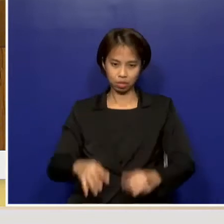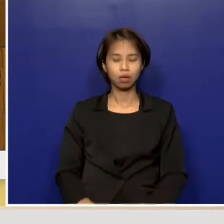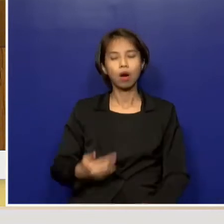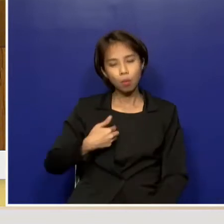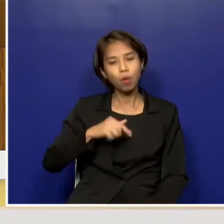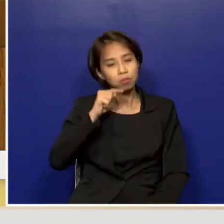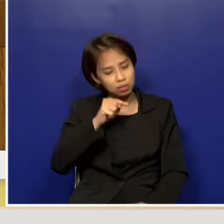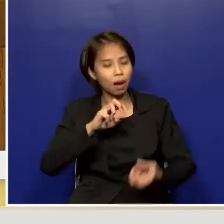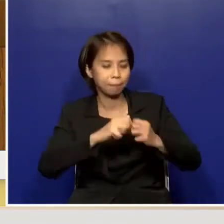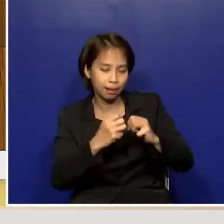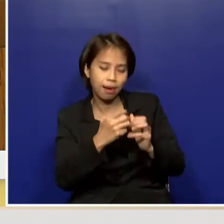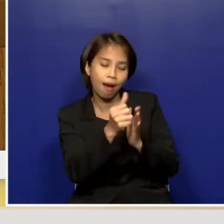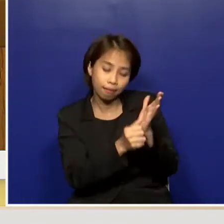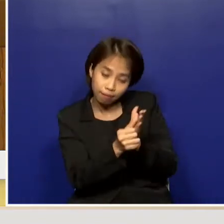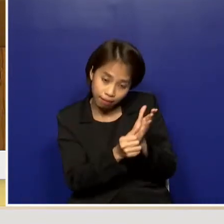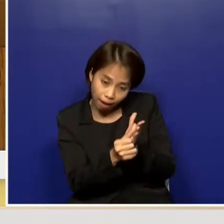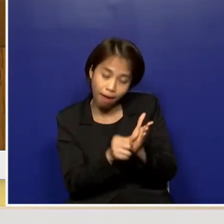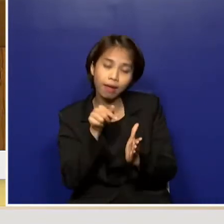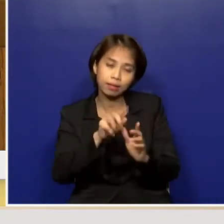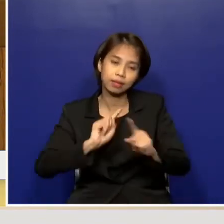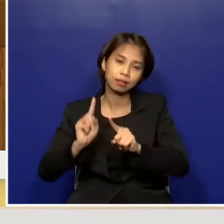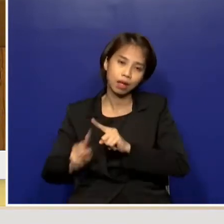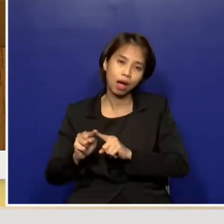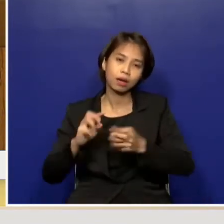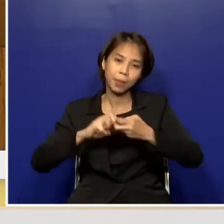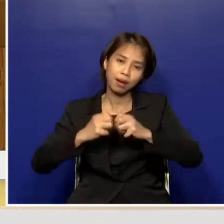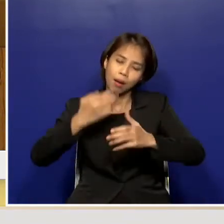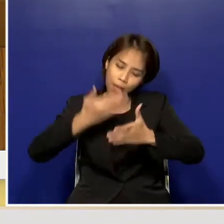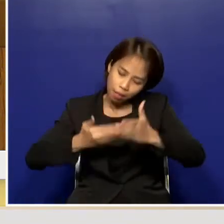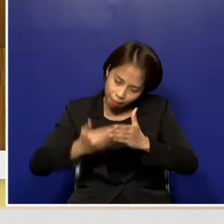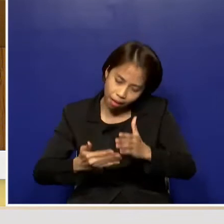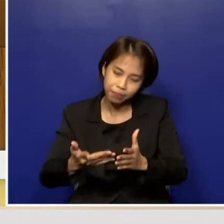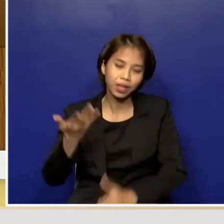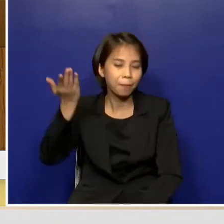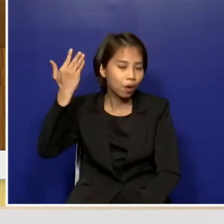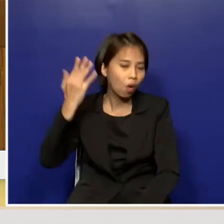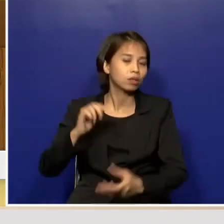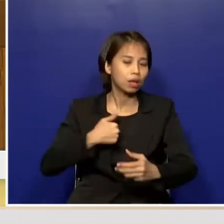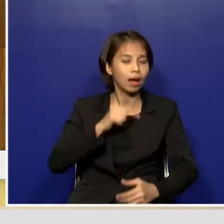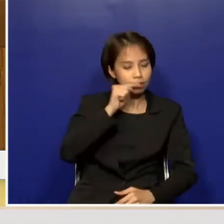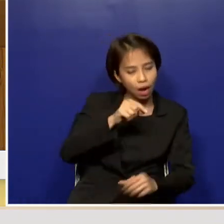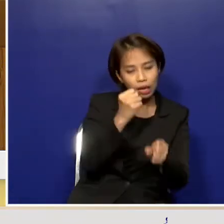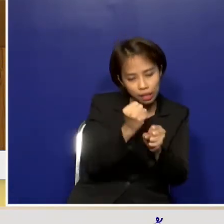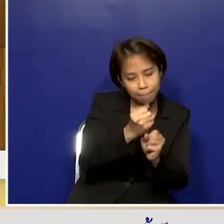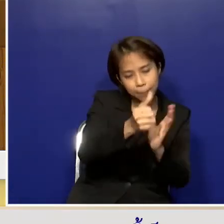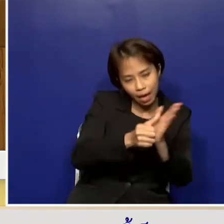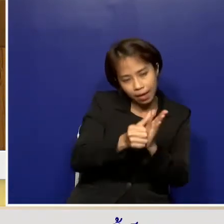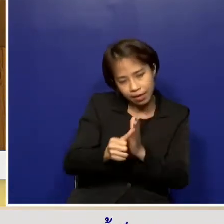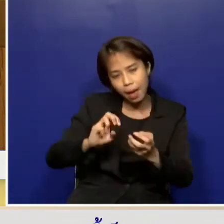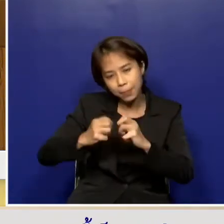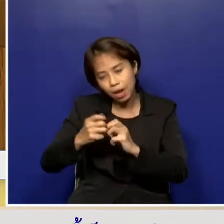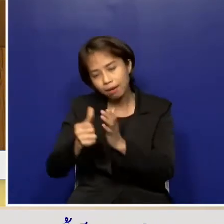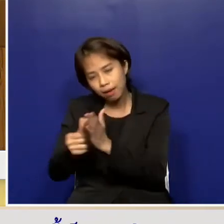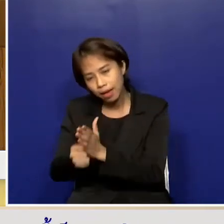ศ แก้ปัหาที่จะงoxide whatัด เก็หาทการไม่ชอบทำ ใชวพี่ผ่านมามเจรา Idea โดยบริสุทธ